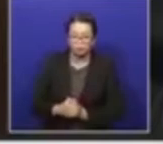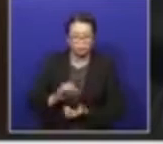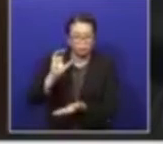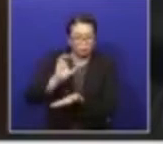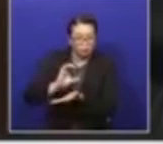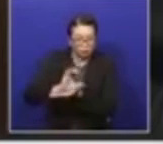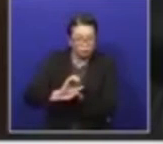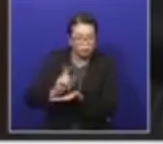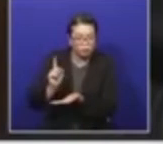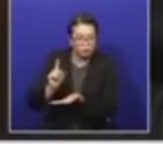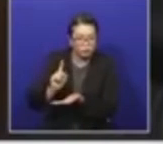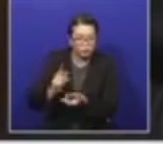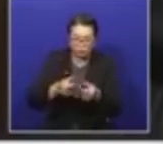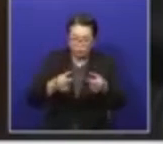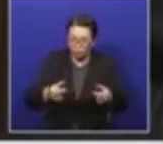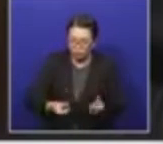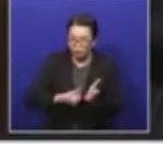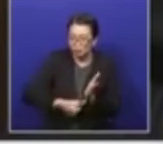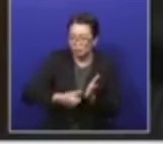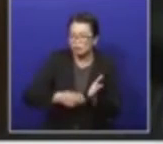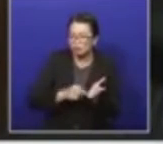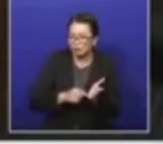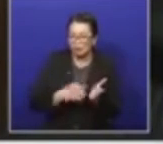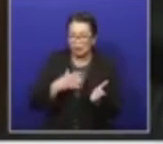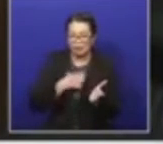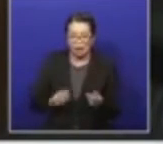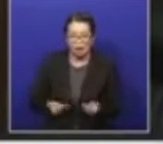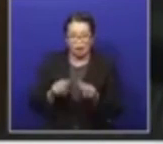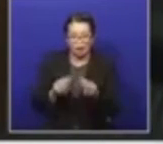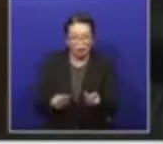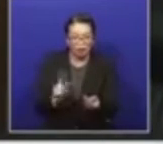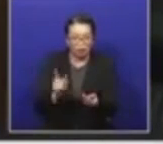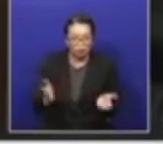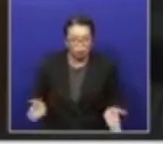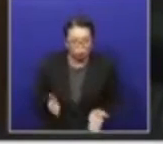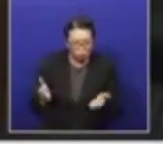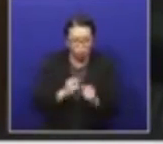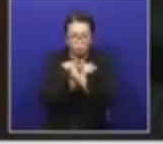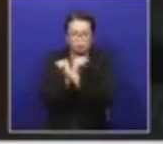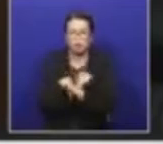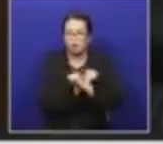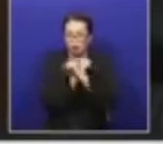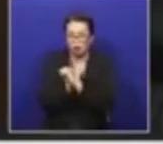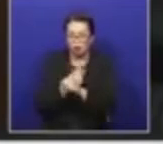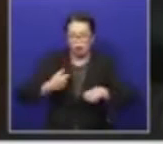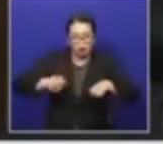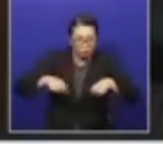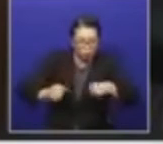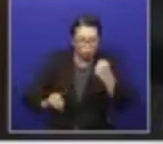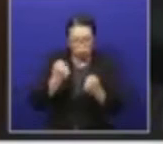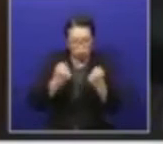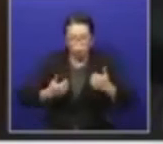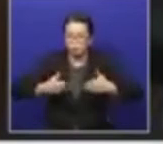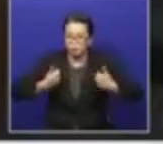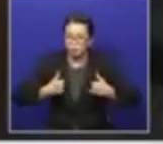ขาทำขึ้นมานะครับเขาต้องการที่จะส่งเสริมด้านความปลอดภัยในการใช้รถใช้ถนนให้